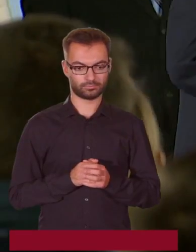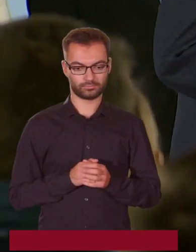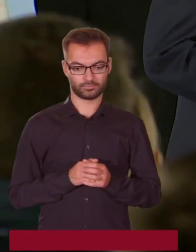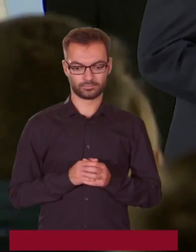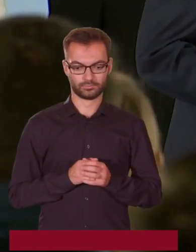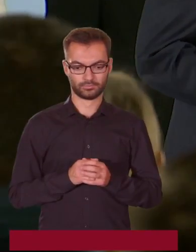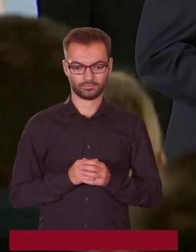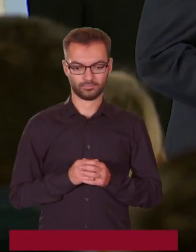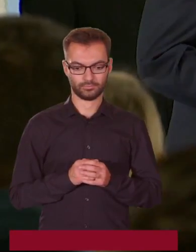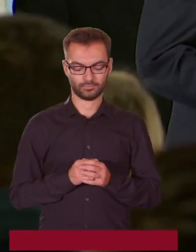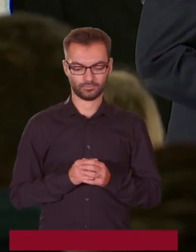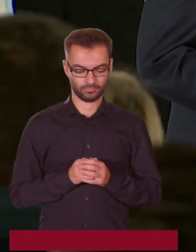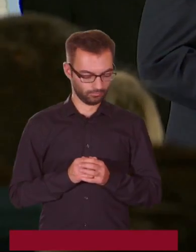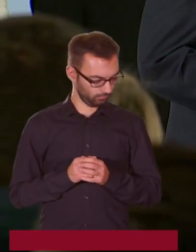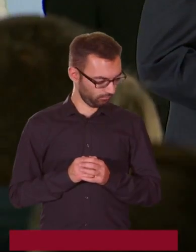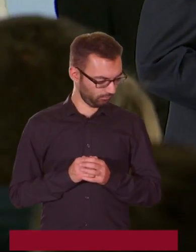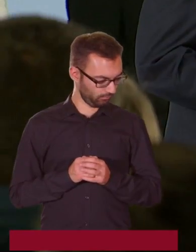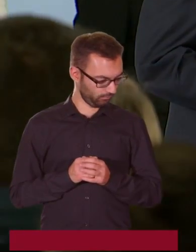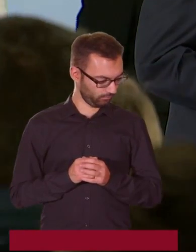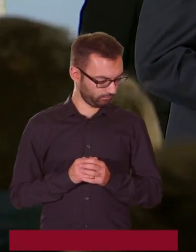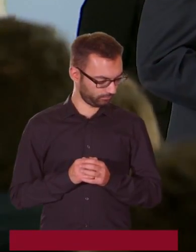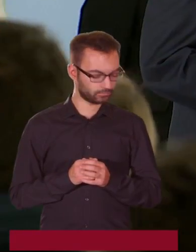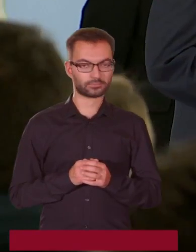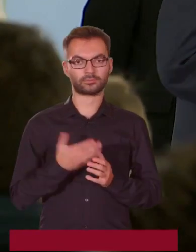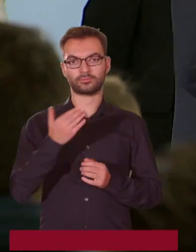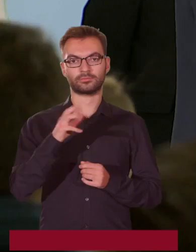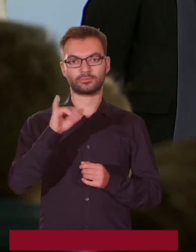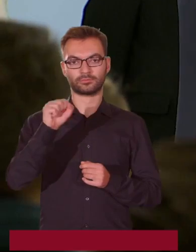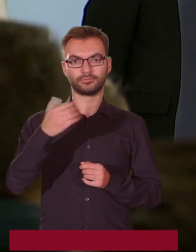To poproszę panią Marię Małgorzatę Janyska.